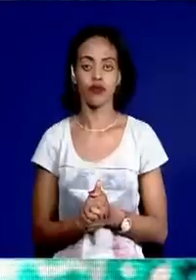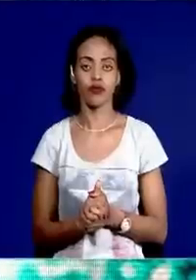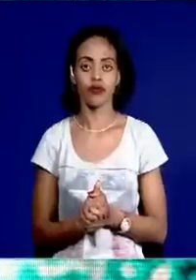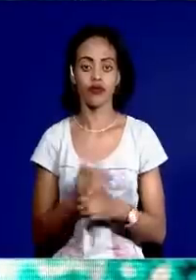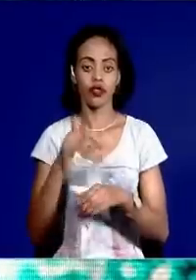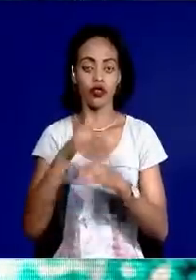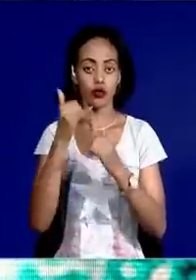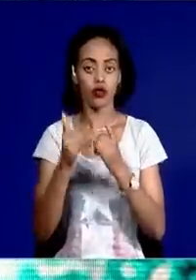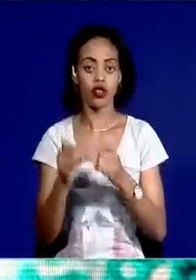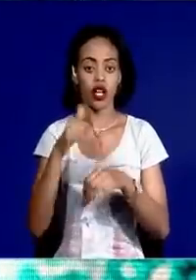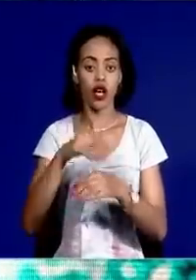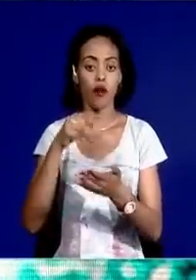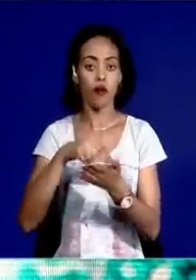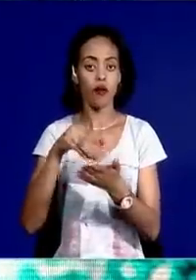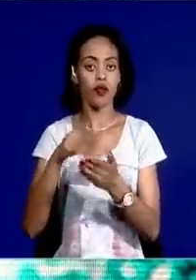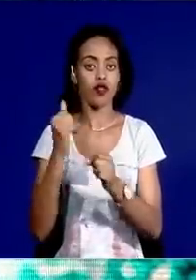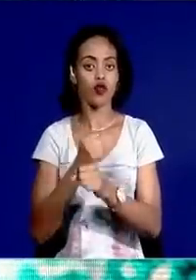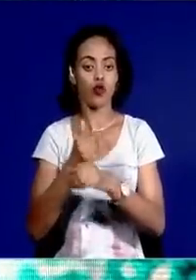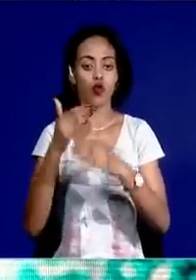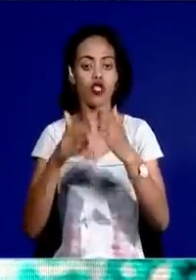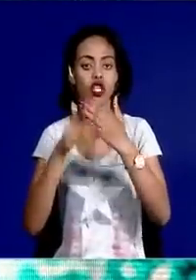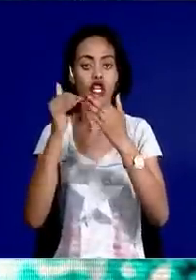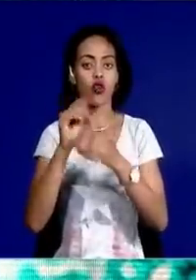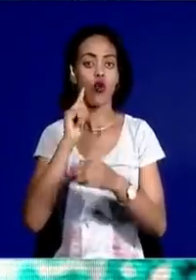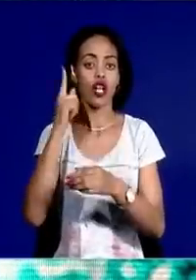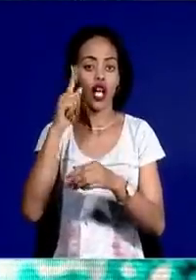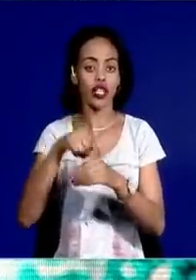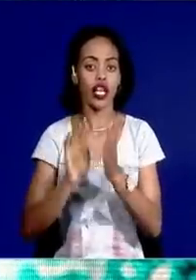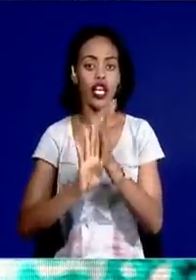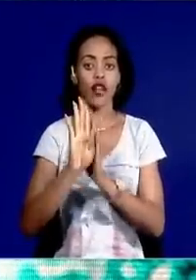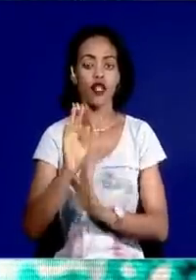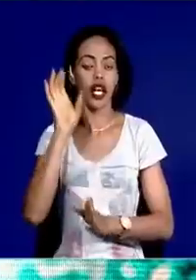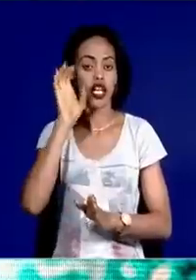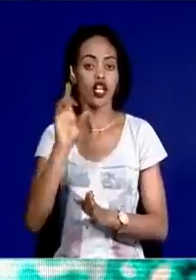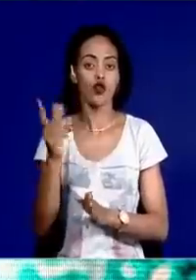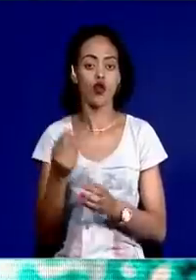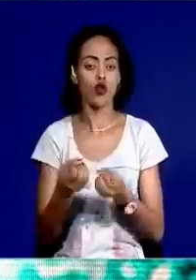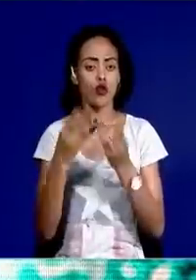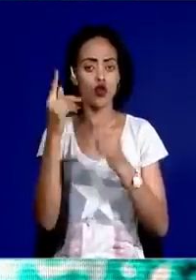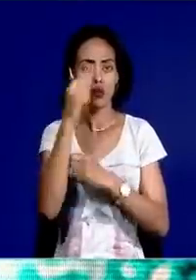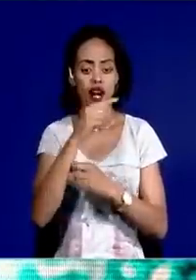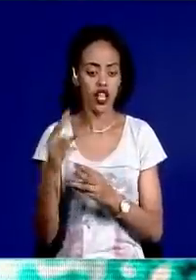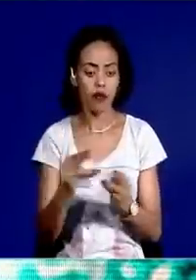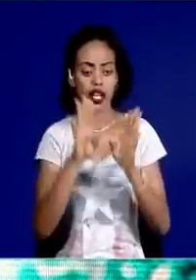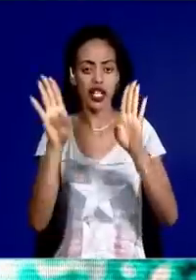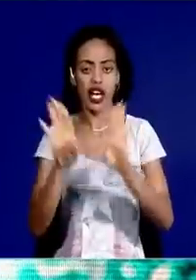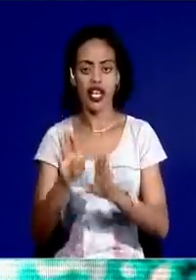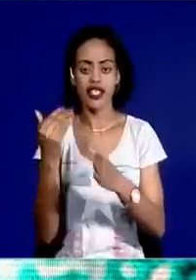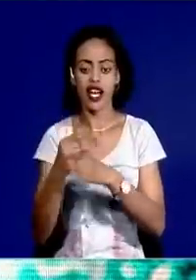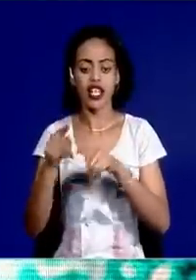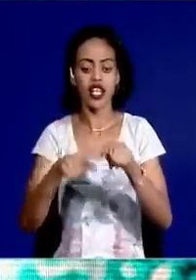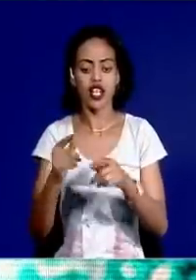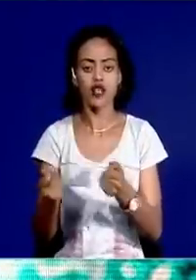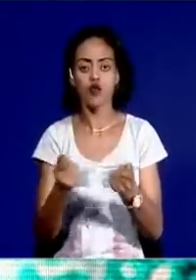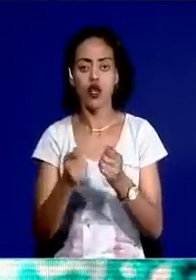أب موداتا أب كتماتات الصروح ونصاتات ولان حنت كتما عبيت أقداس انتخونا نبوزح معالتي من قد عزيخان إقرانيين نفس الترافيك